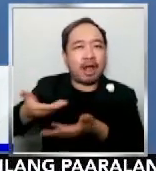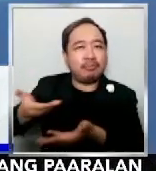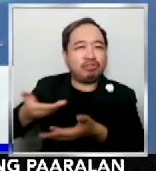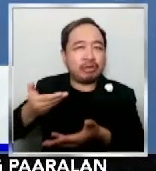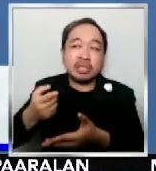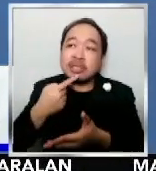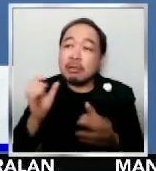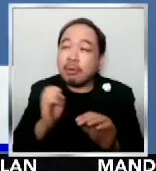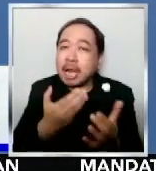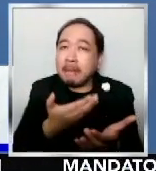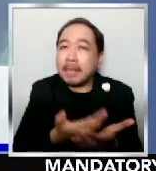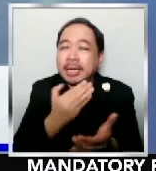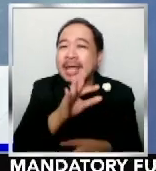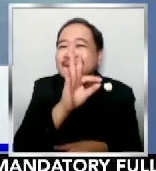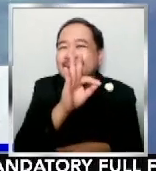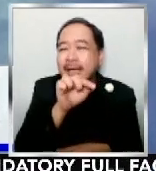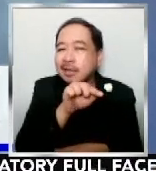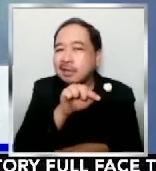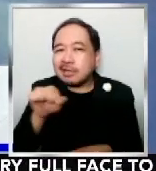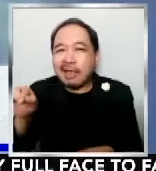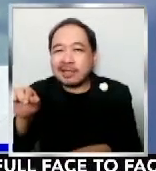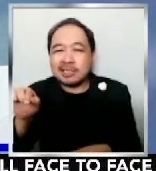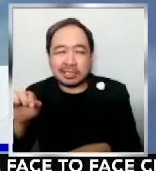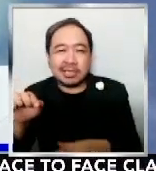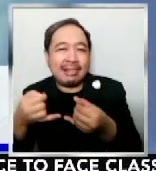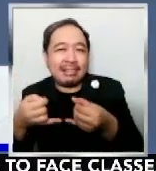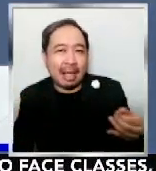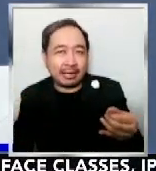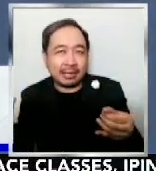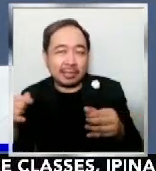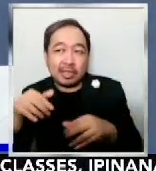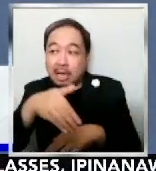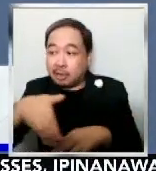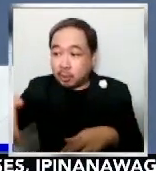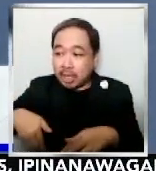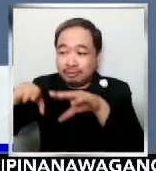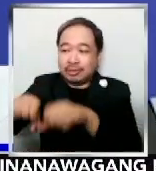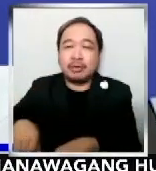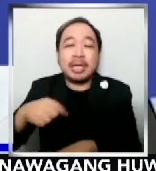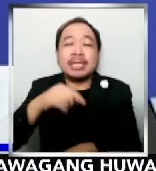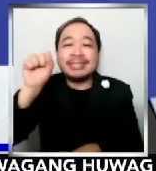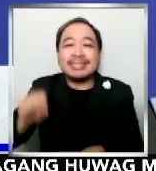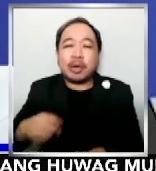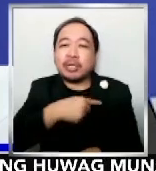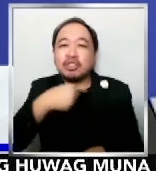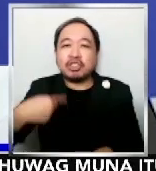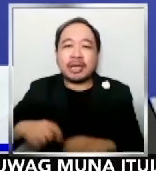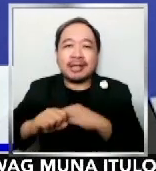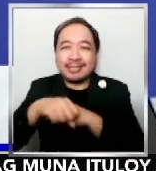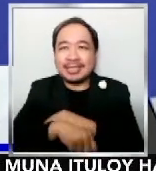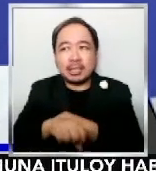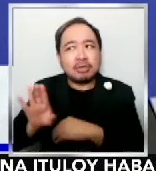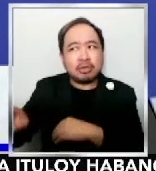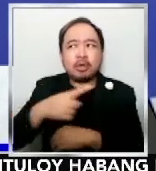ang 9-line claim ng China sa pag-angkin sa South China Sea bilang teritoryo at labag sa batas ang ginagawa